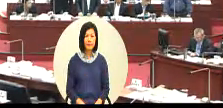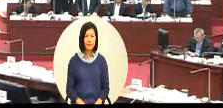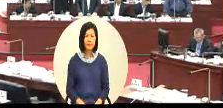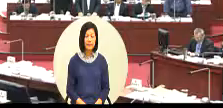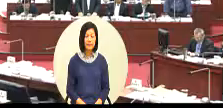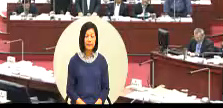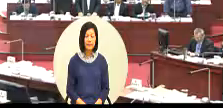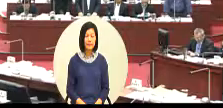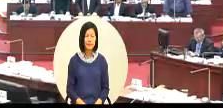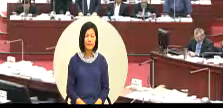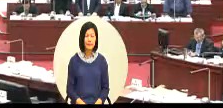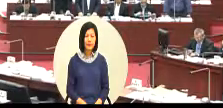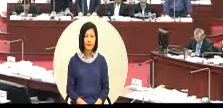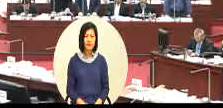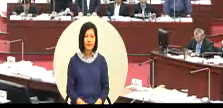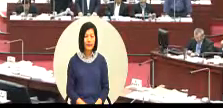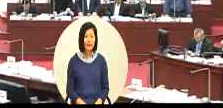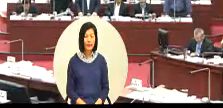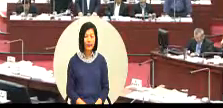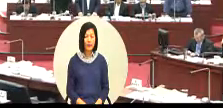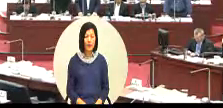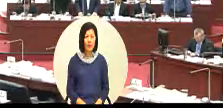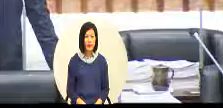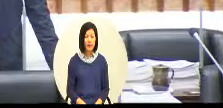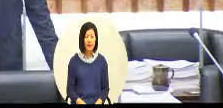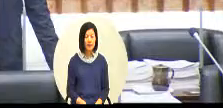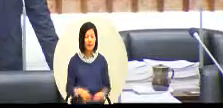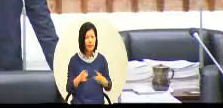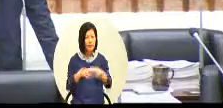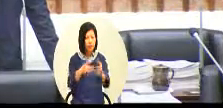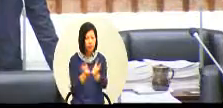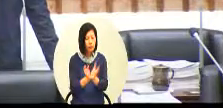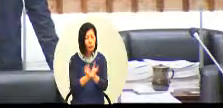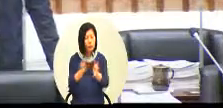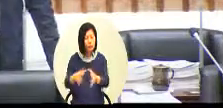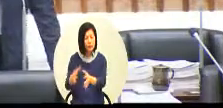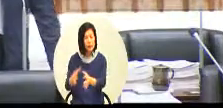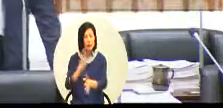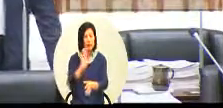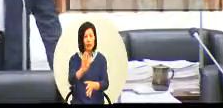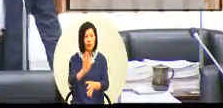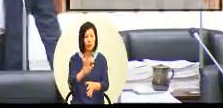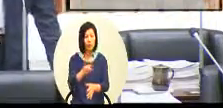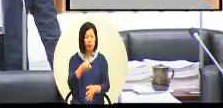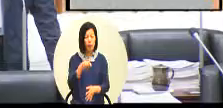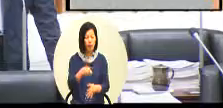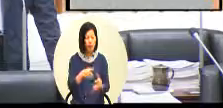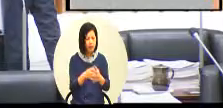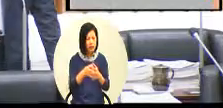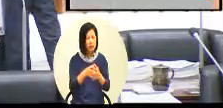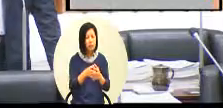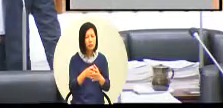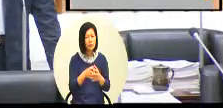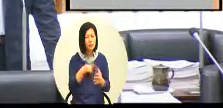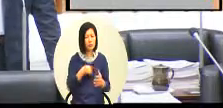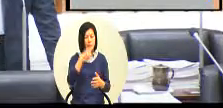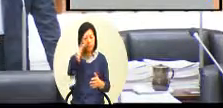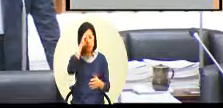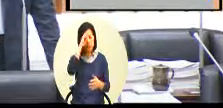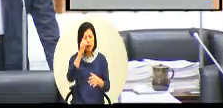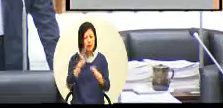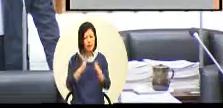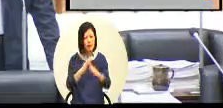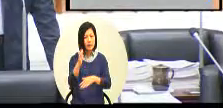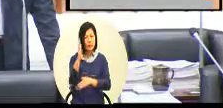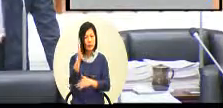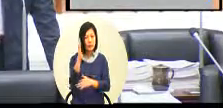我再请教一下，这个既然我们组成这个组织，对于这个组织，我们也希望市府，当然